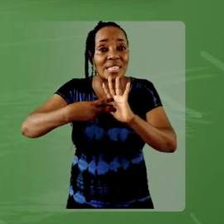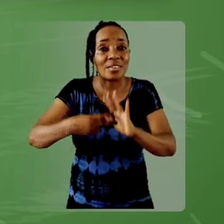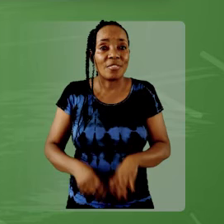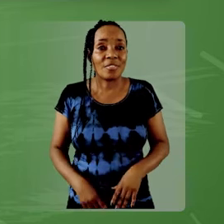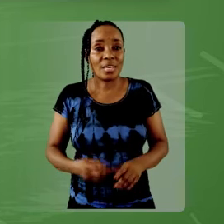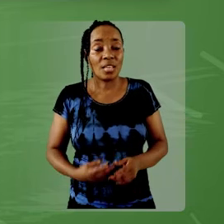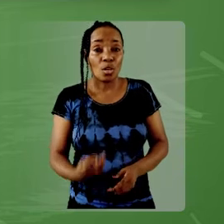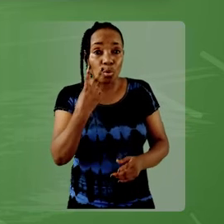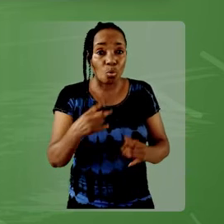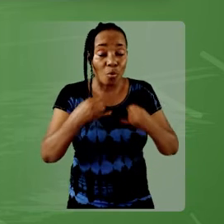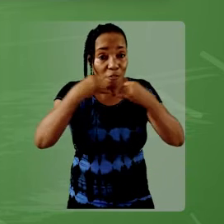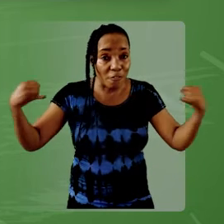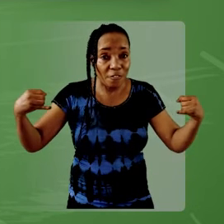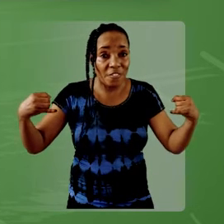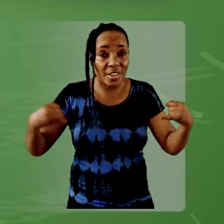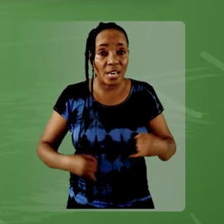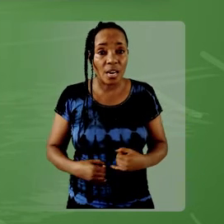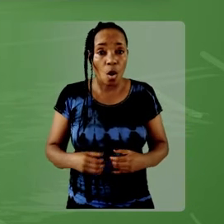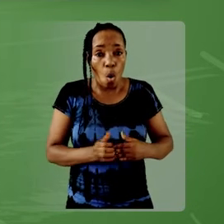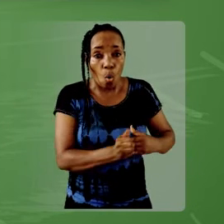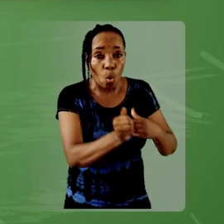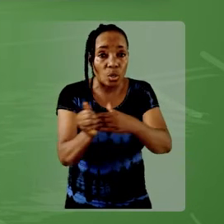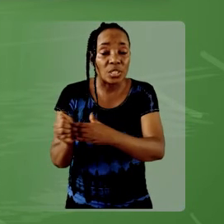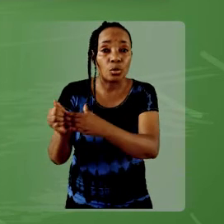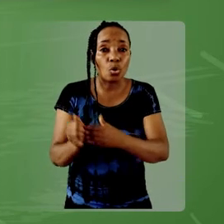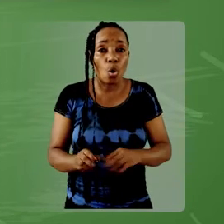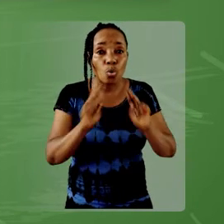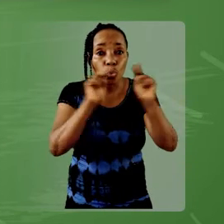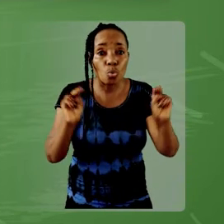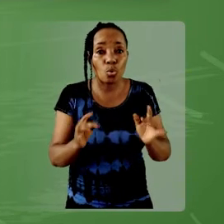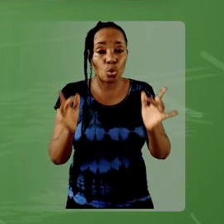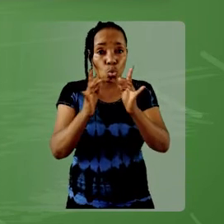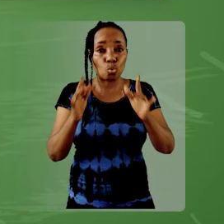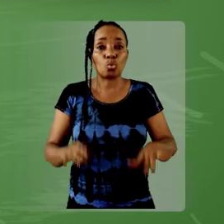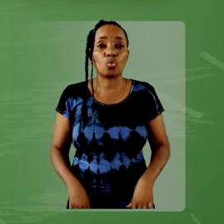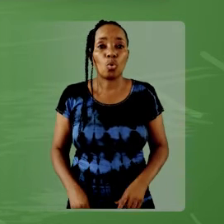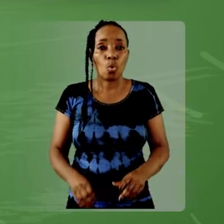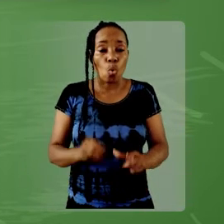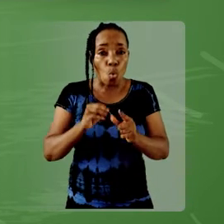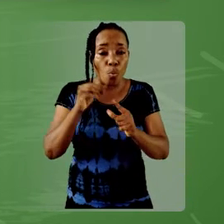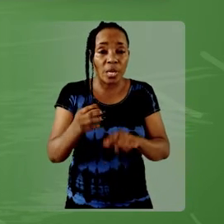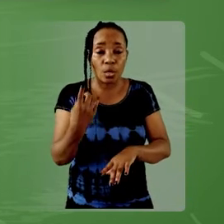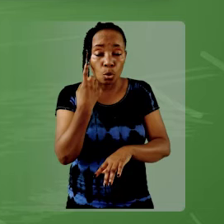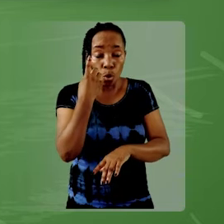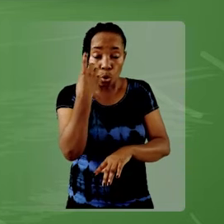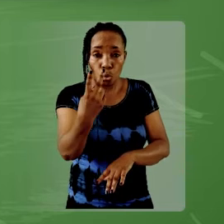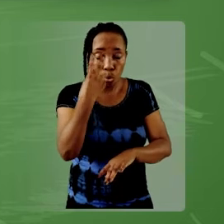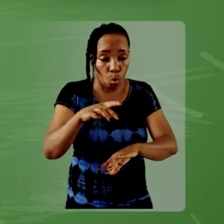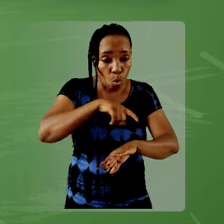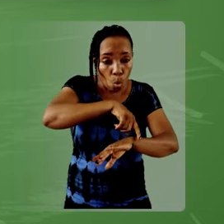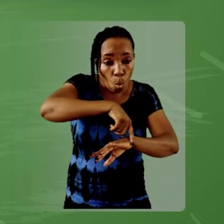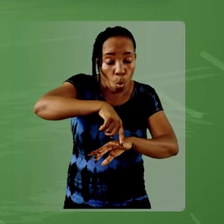fils conducteurs nus se touchent ou lorsque 2 bornes du générateur sont reliées